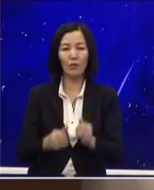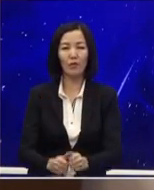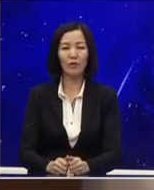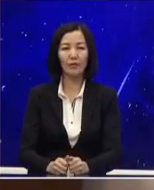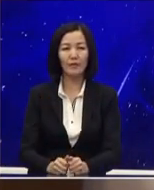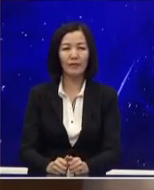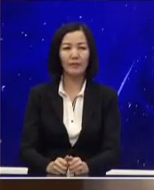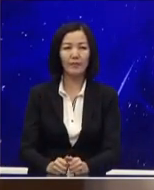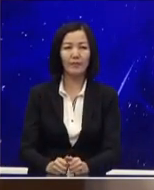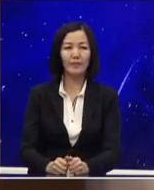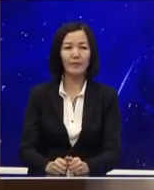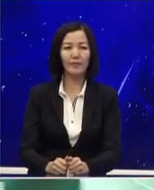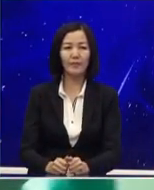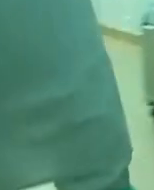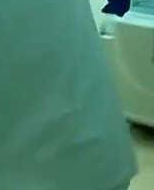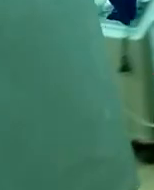жуықтады.